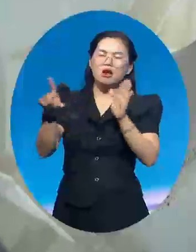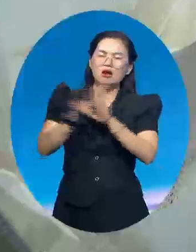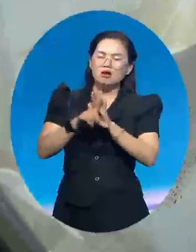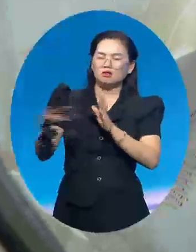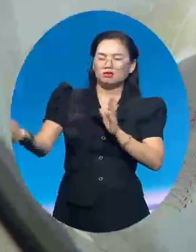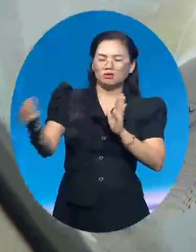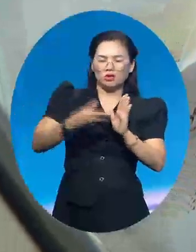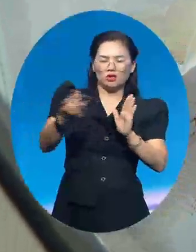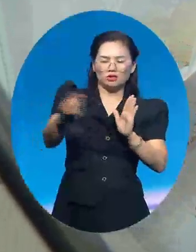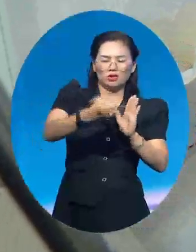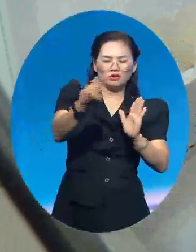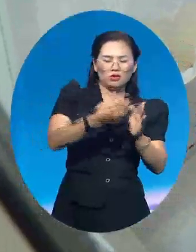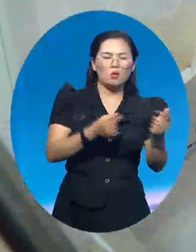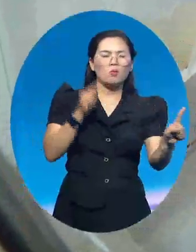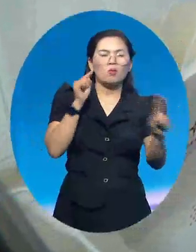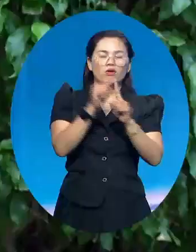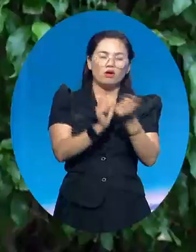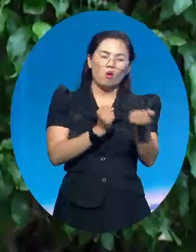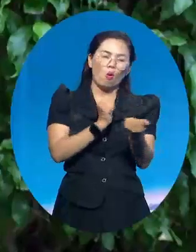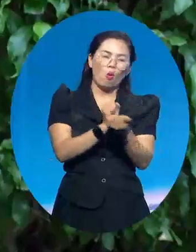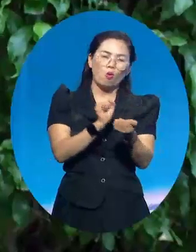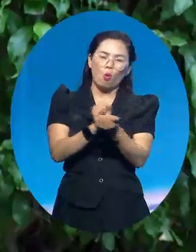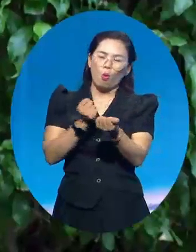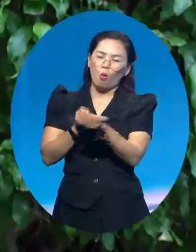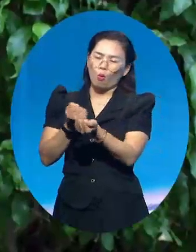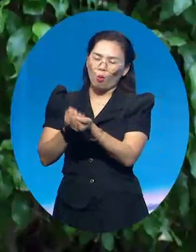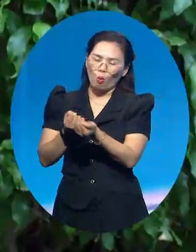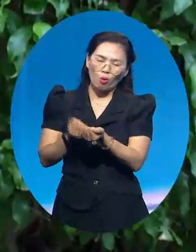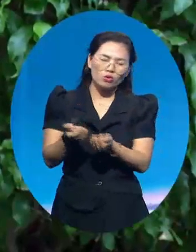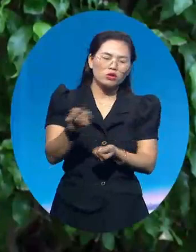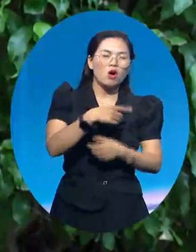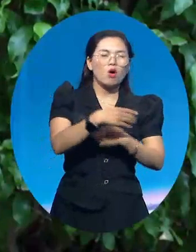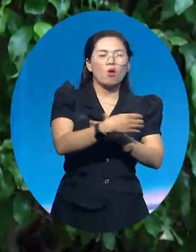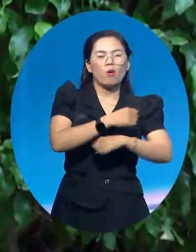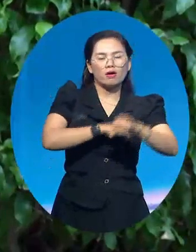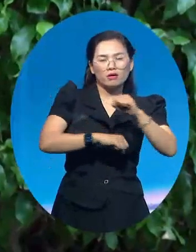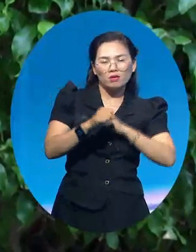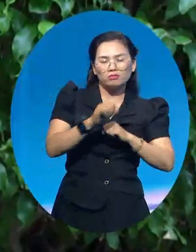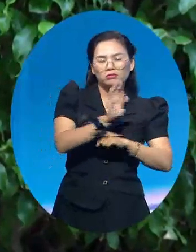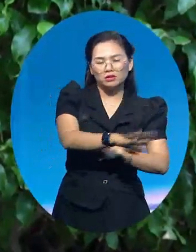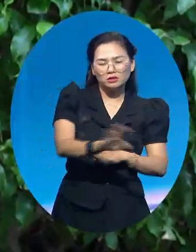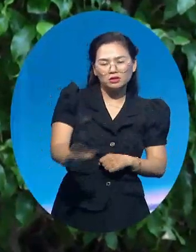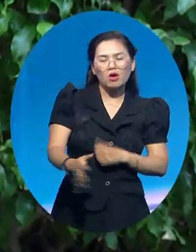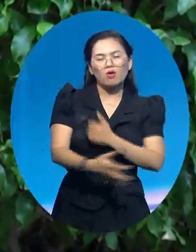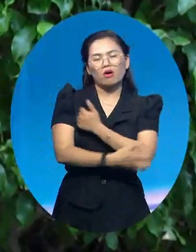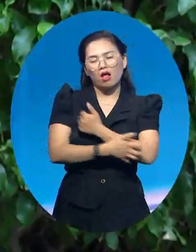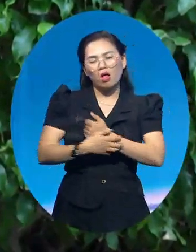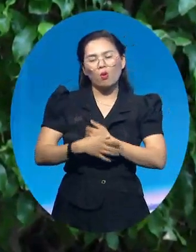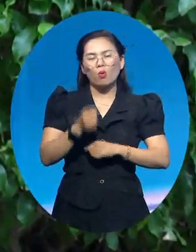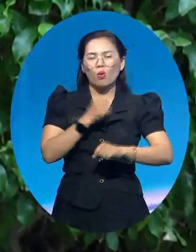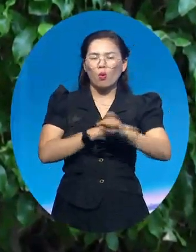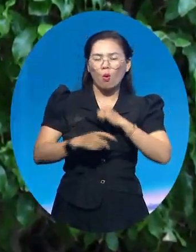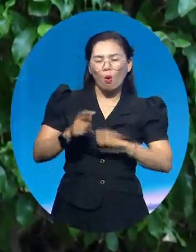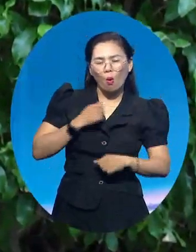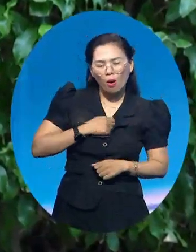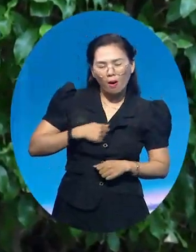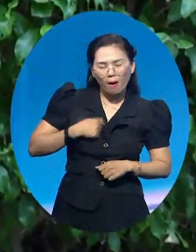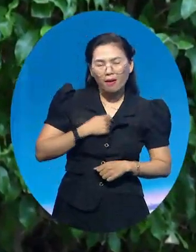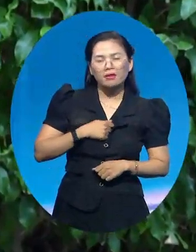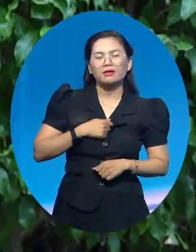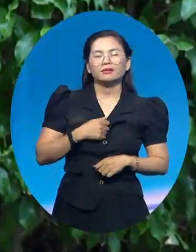để ủng hộ cho các công tác an sinh xã hội, chăm lo cho thiếu nhi có gia đình hoàn cảnh khó khăn đang tham